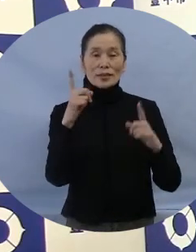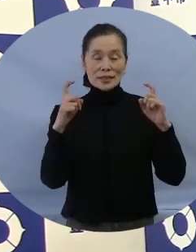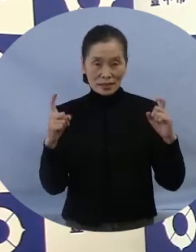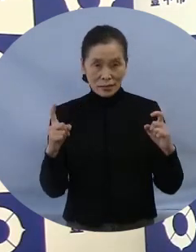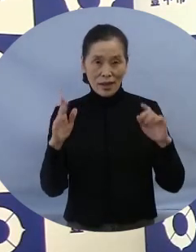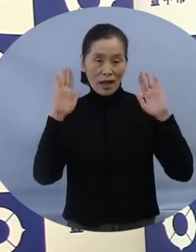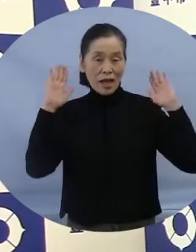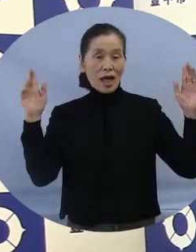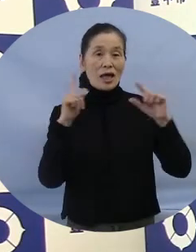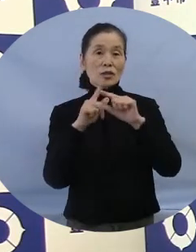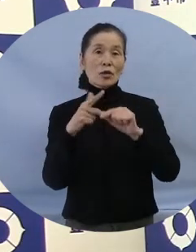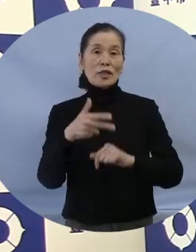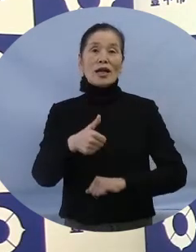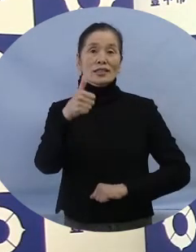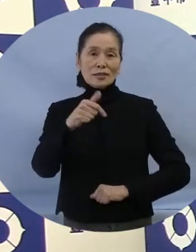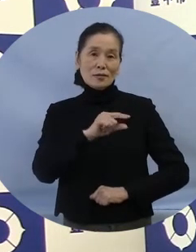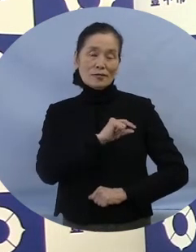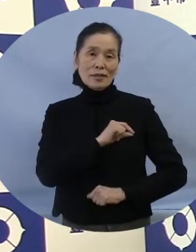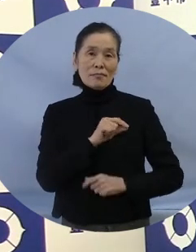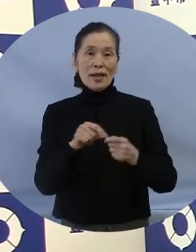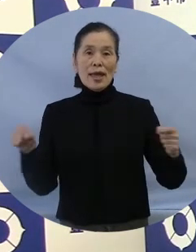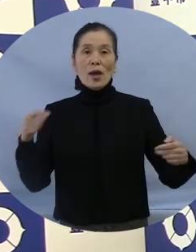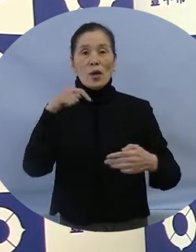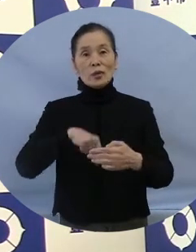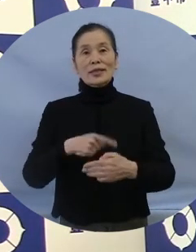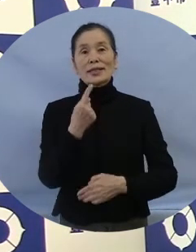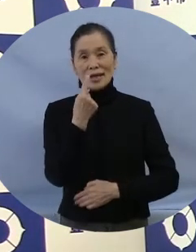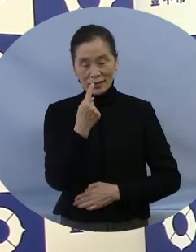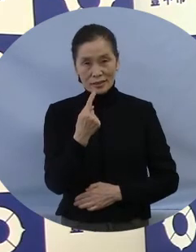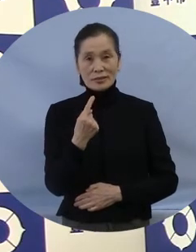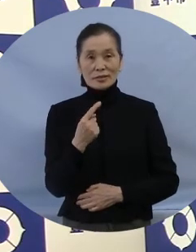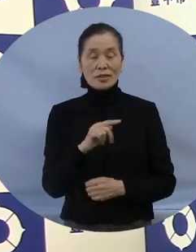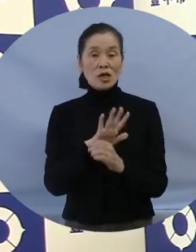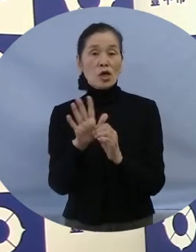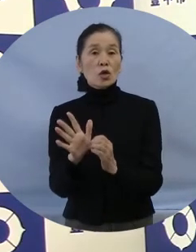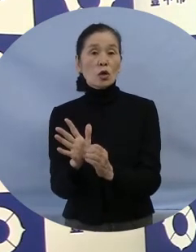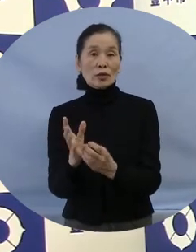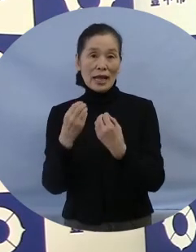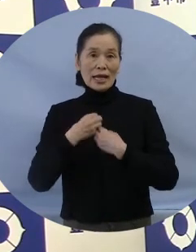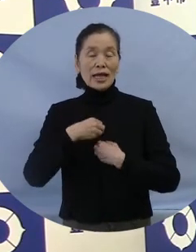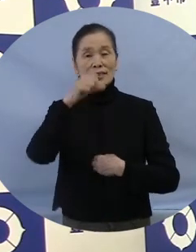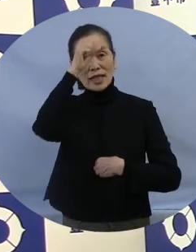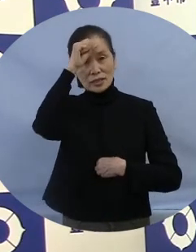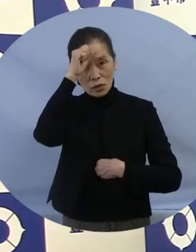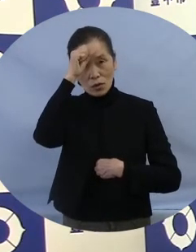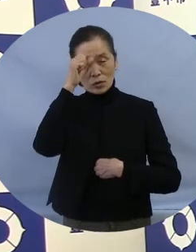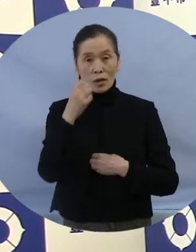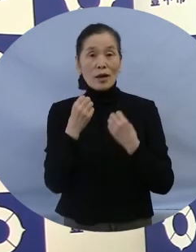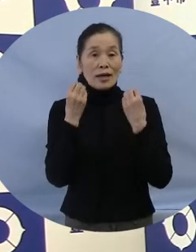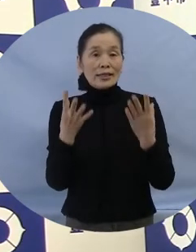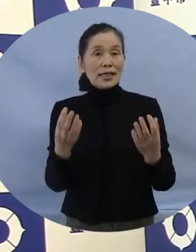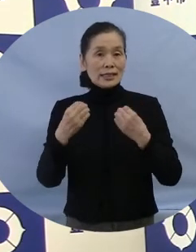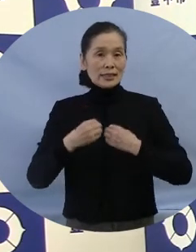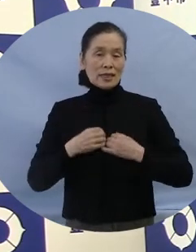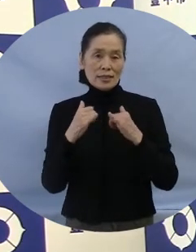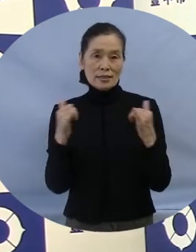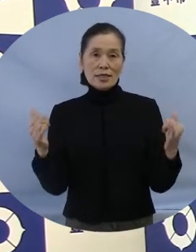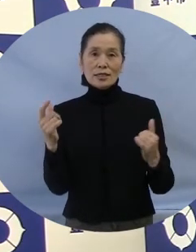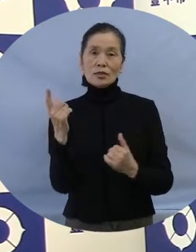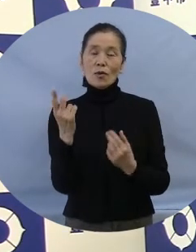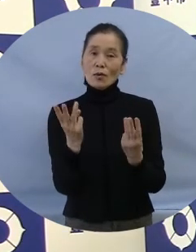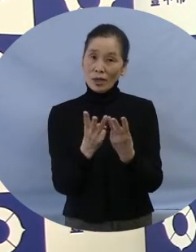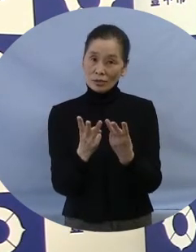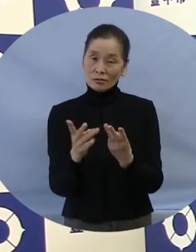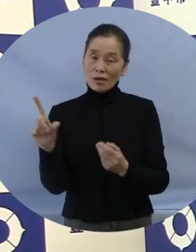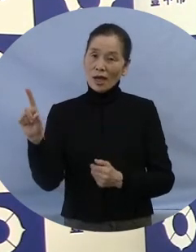こんにちは、豊中市長の長内です。新型コロナウイルス感染症の新規陽性者数は減